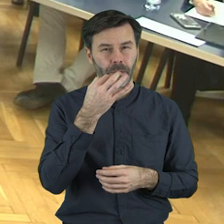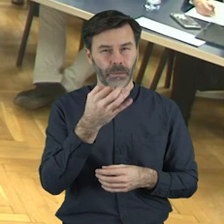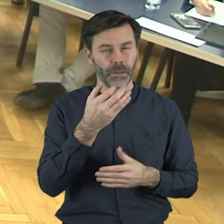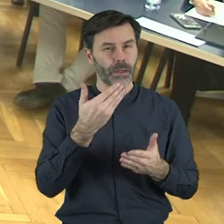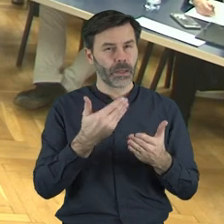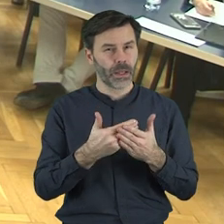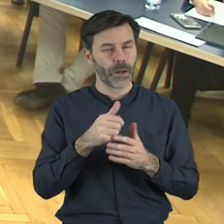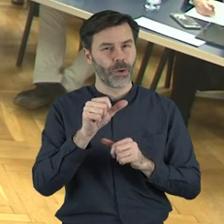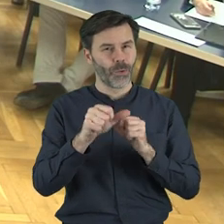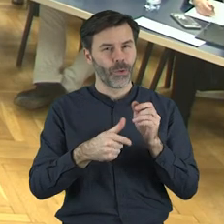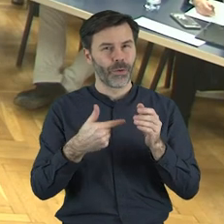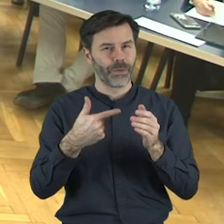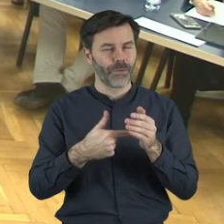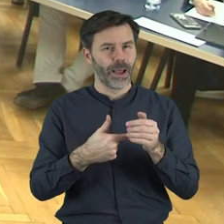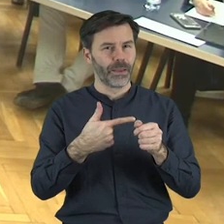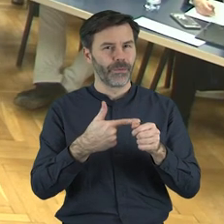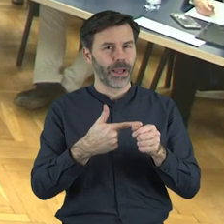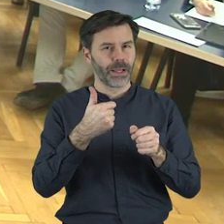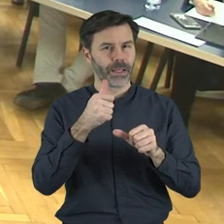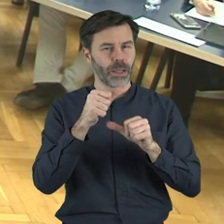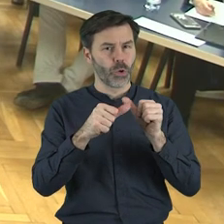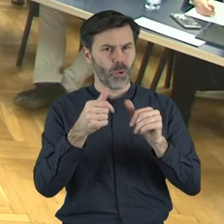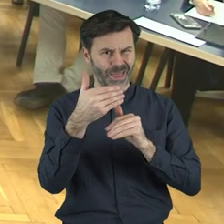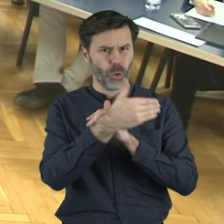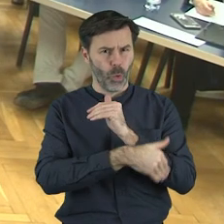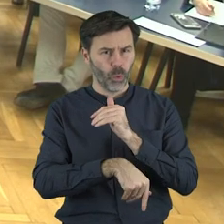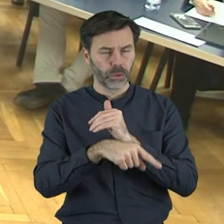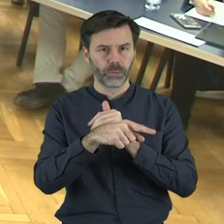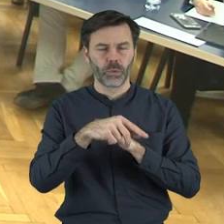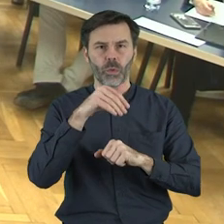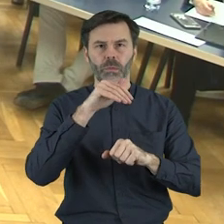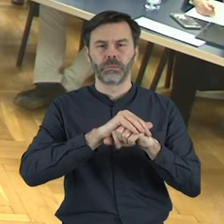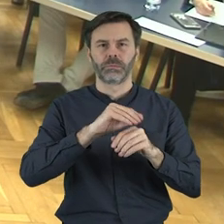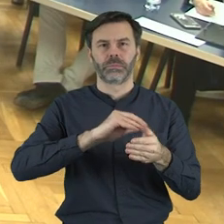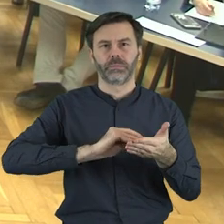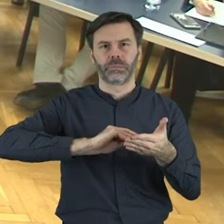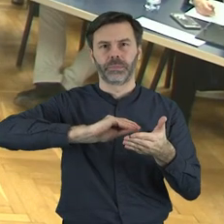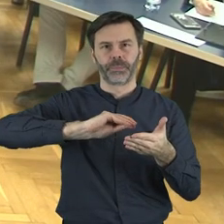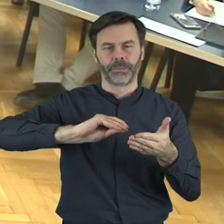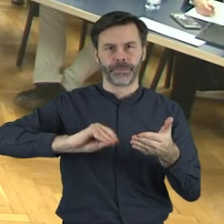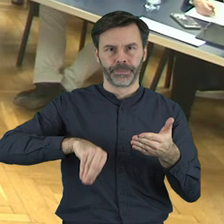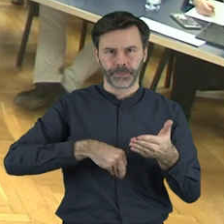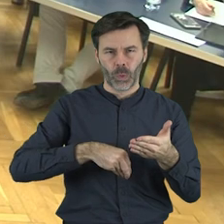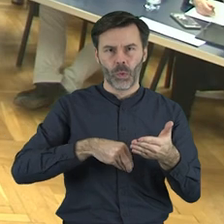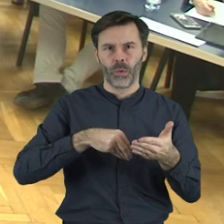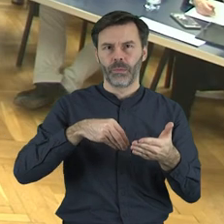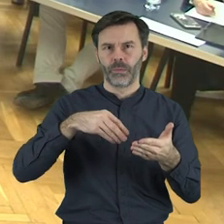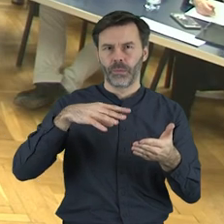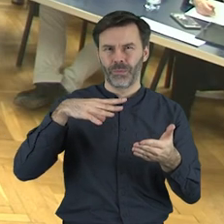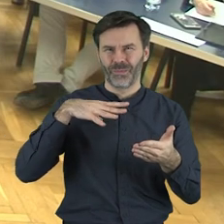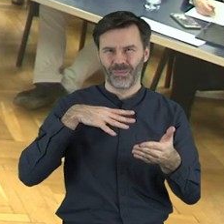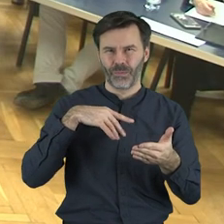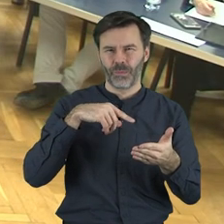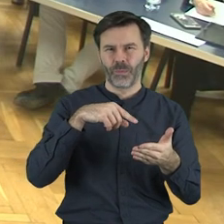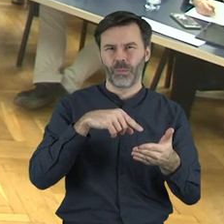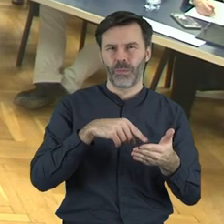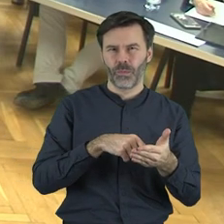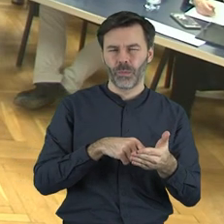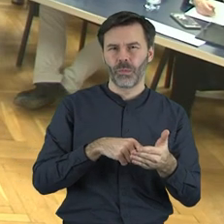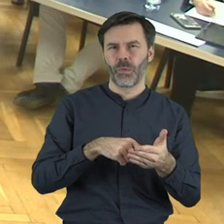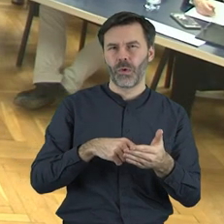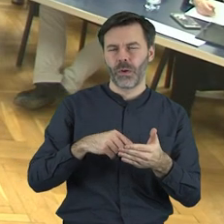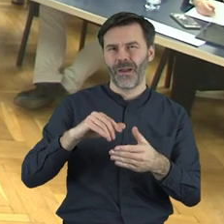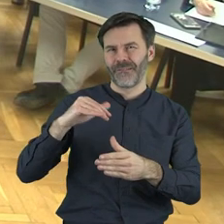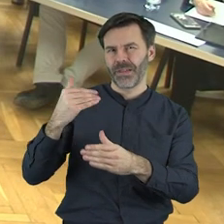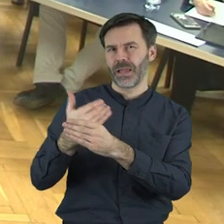podpisana umowa z podmiotem zewnętrznym została zawarta tylko